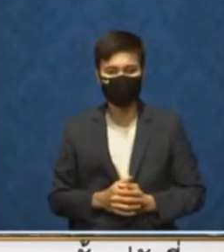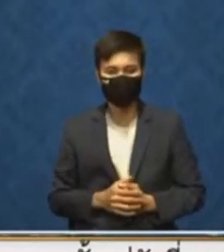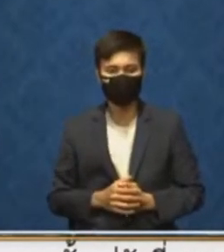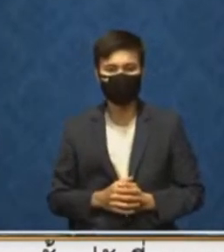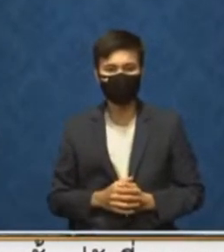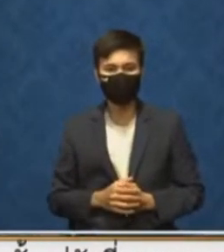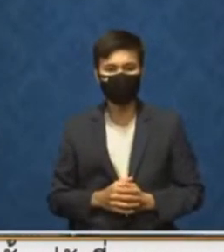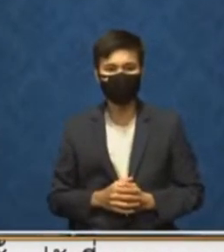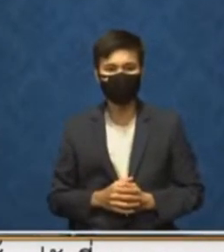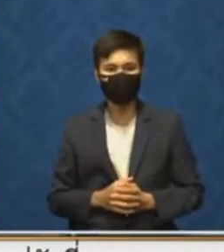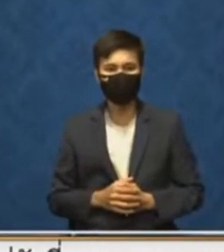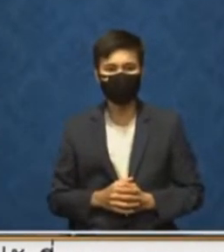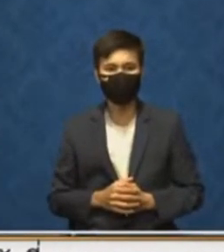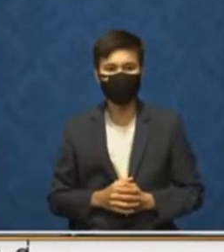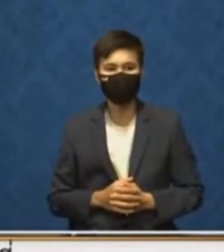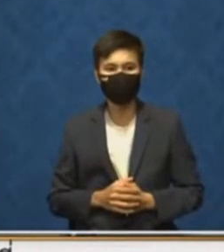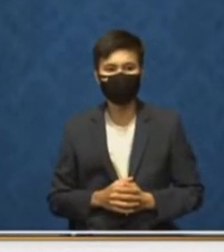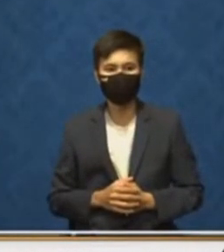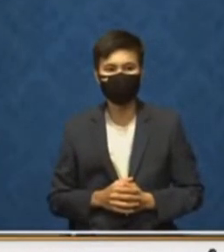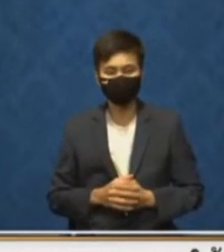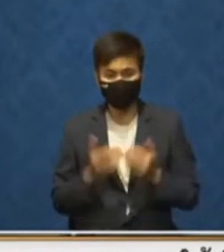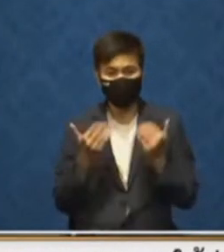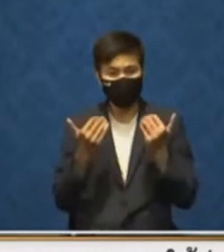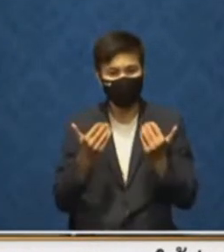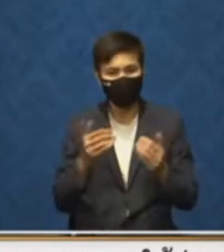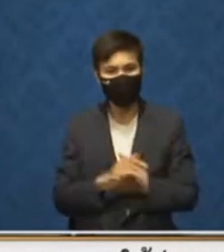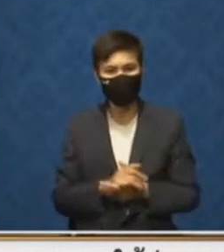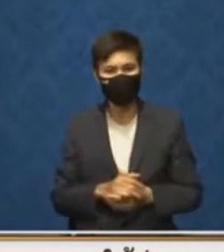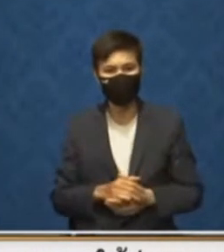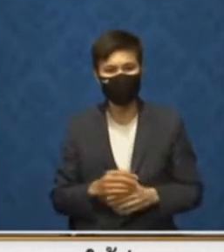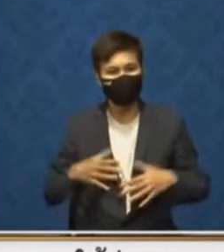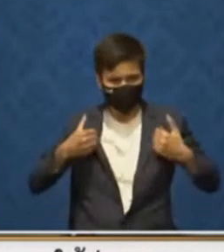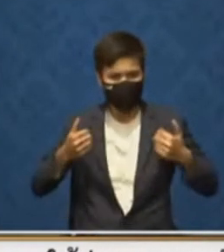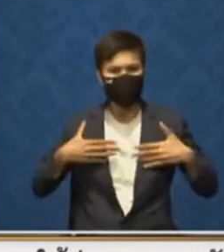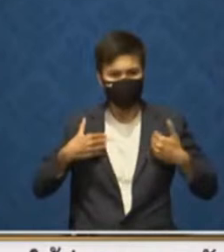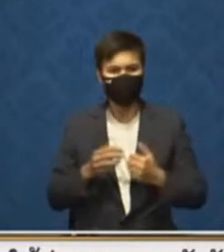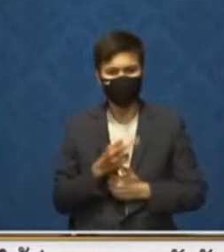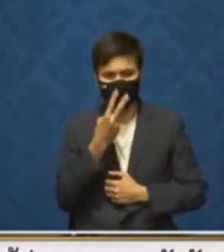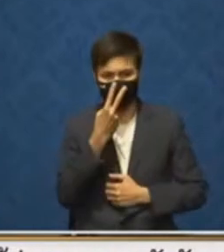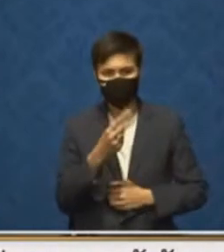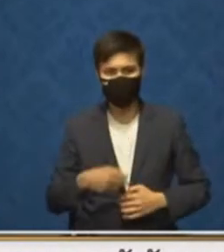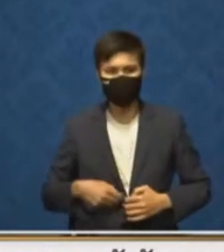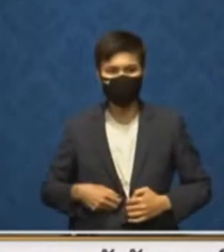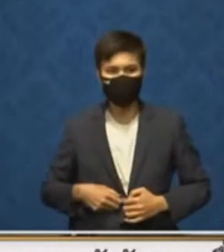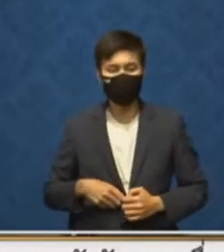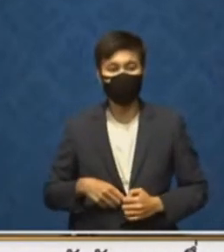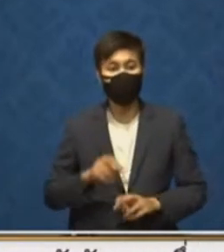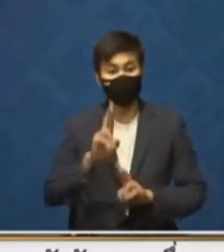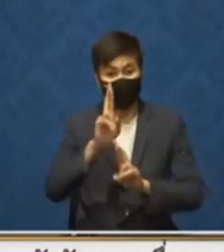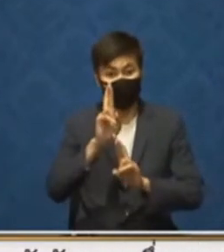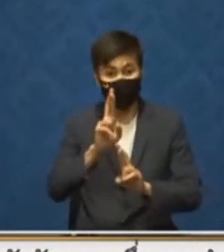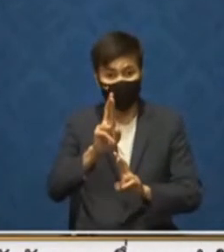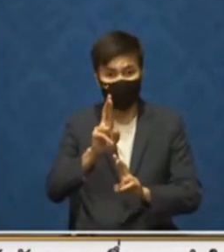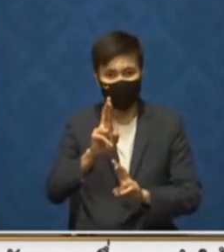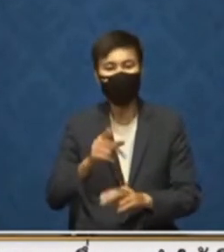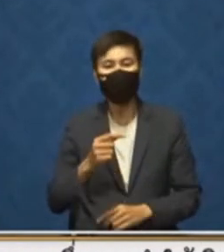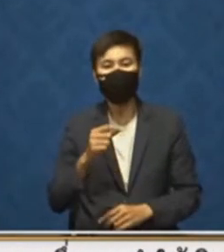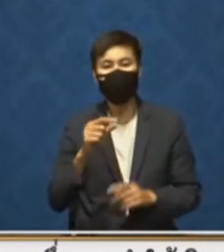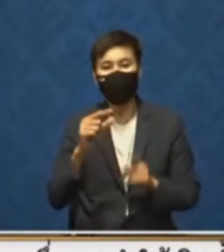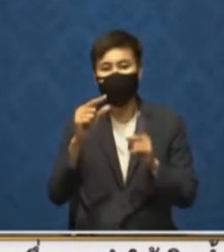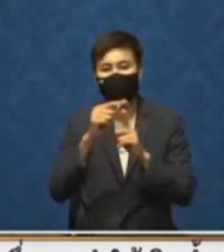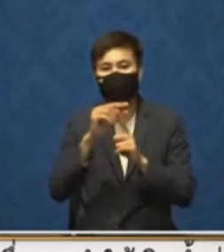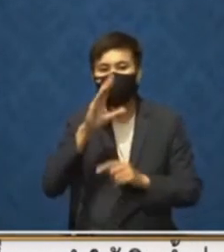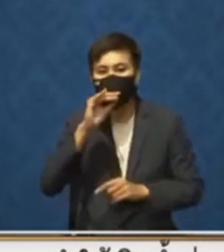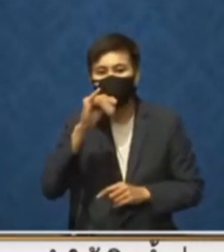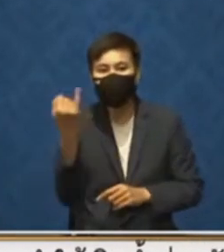มันมากนะครับเรื่องต่อไประวังคำหยาบหน่อยนะครับครับๆขอประทาน